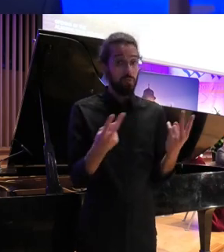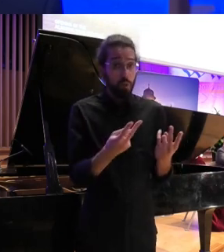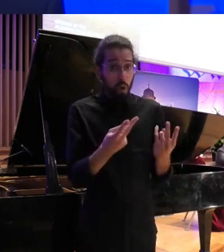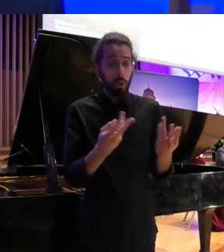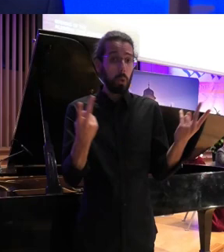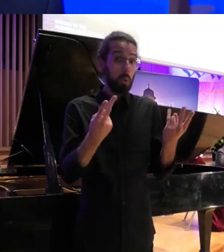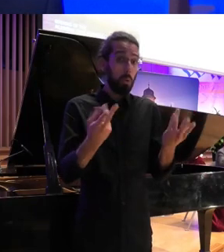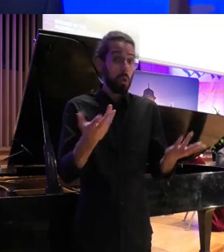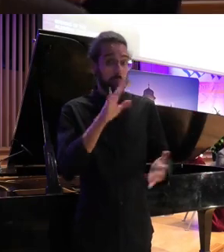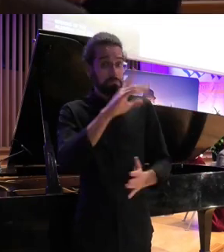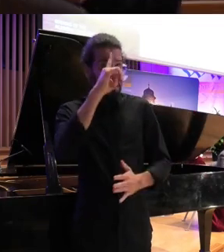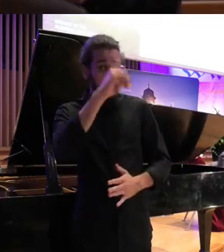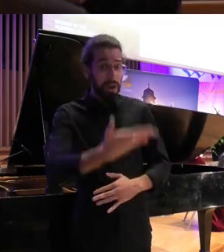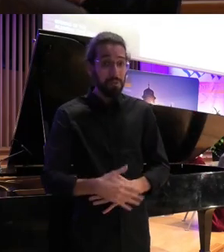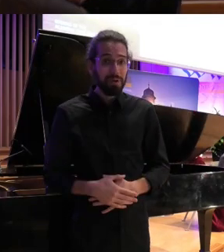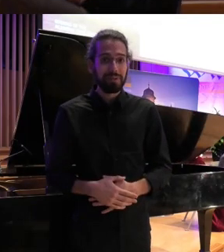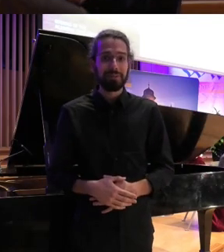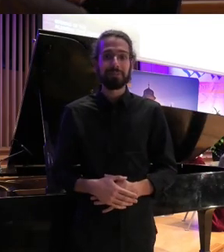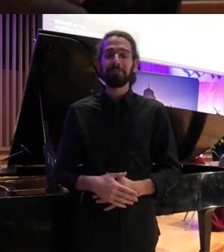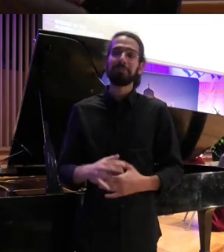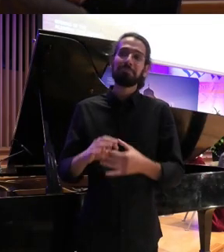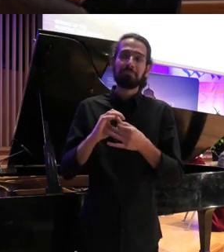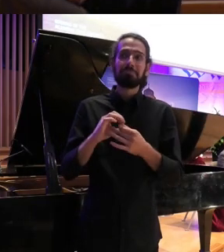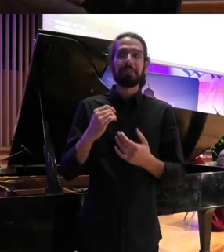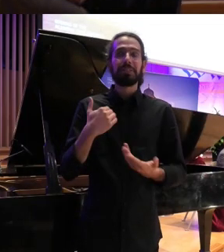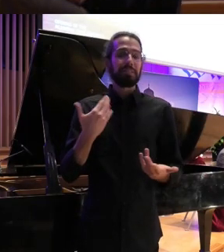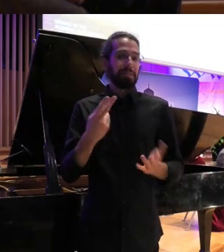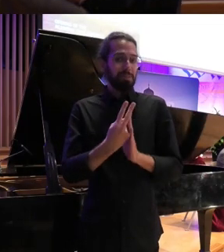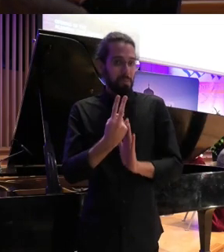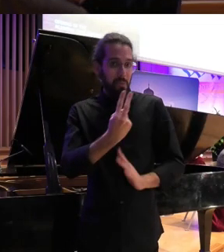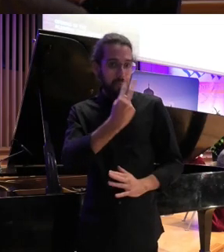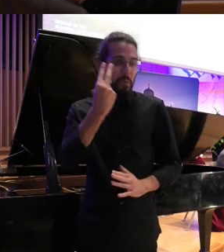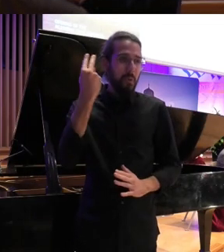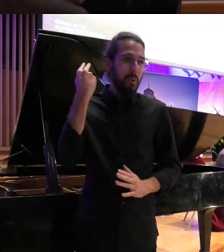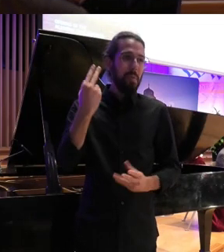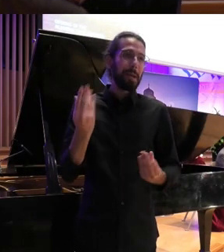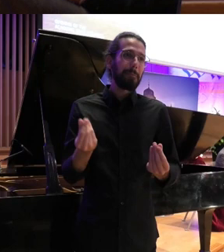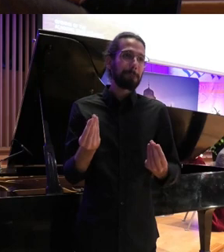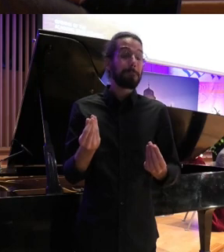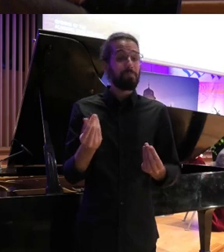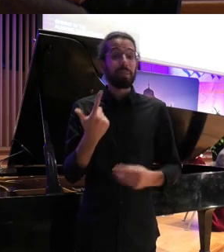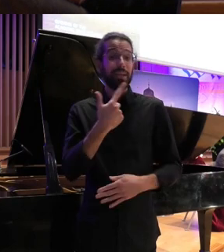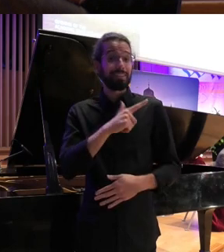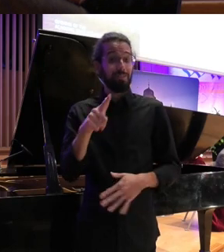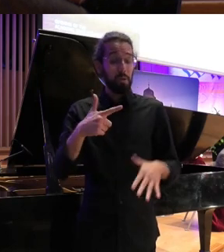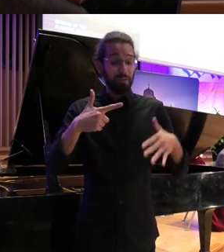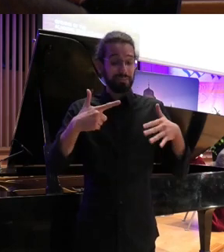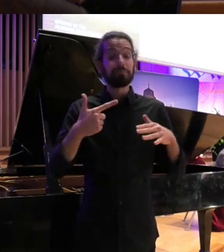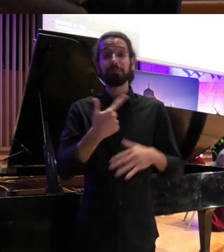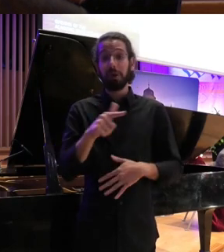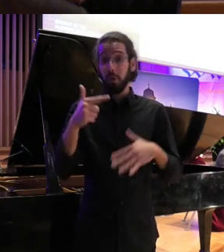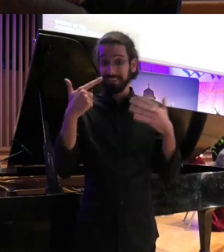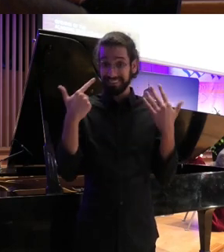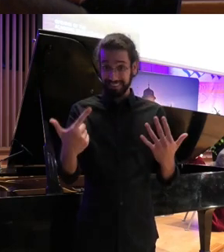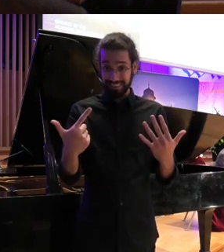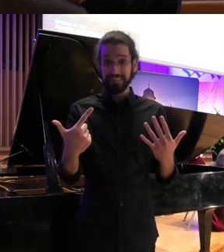denken Sie? Okay, also vielleicht nochmal zum Rückblick. Sie hatten es gesagt, es wurde 2007 zum ersten